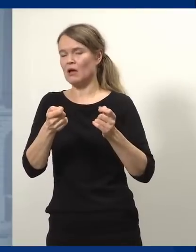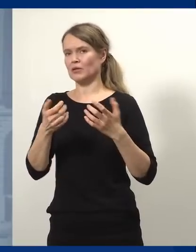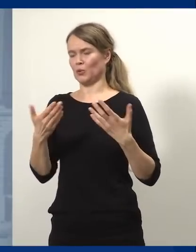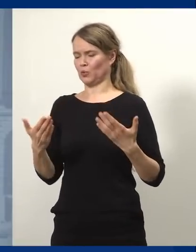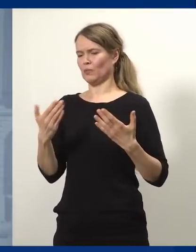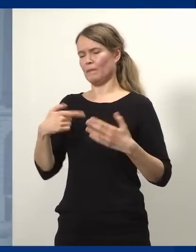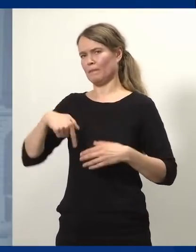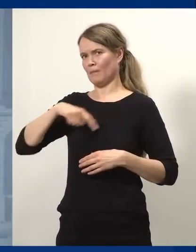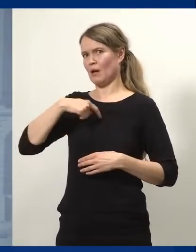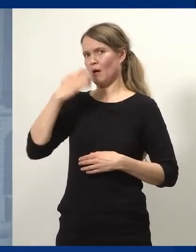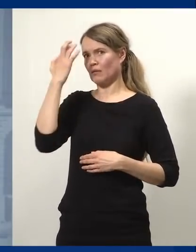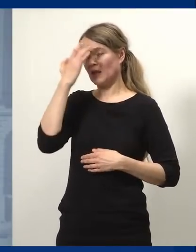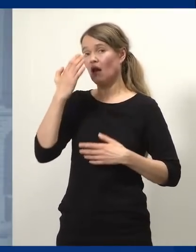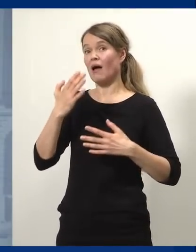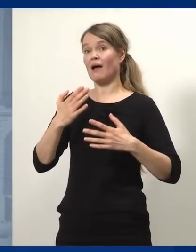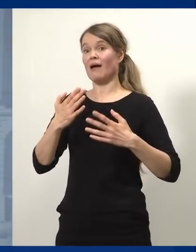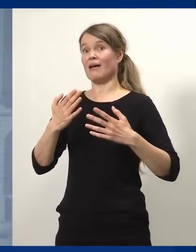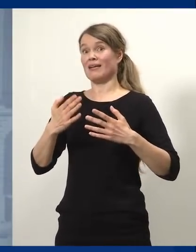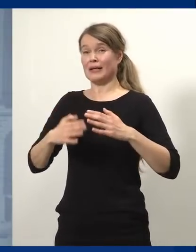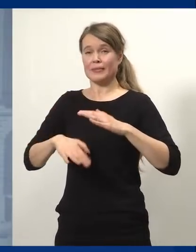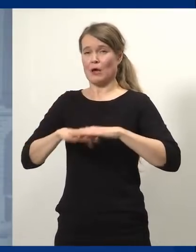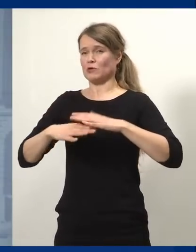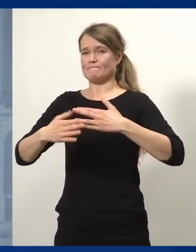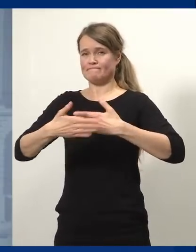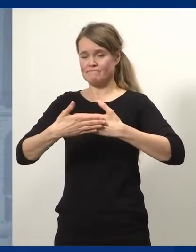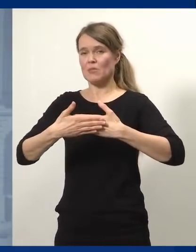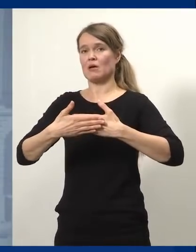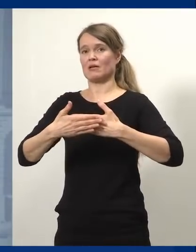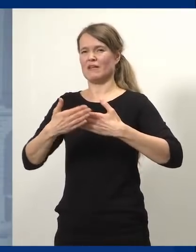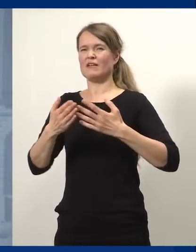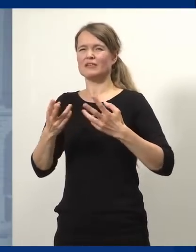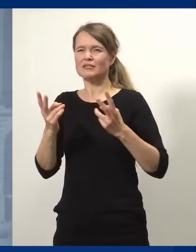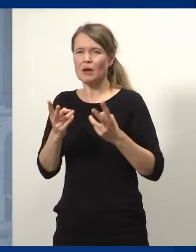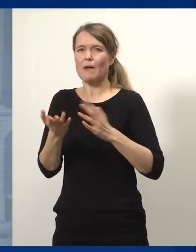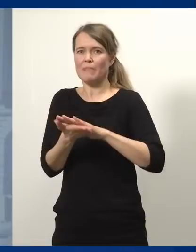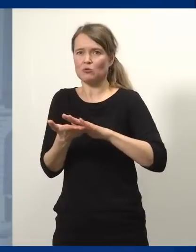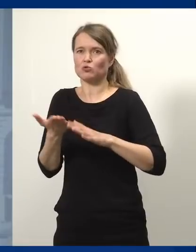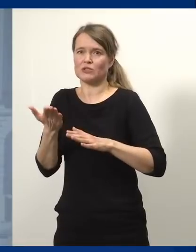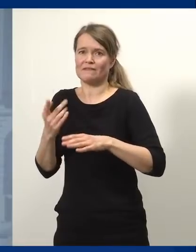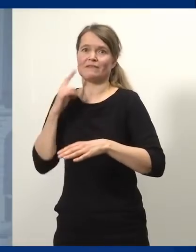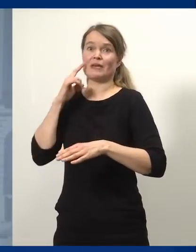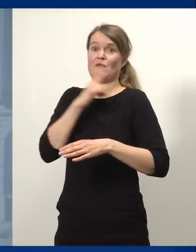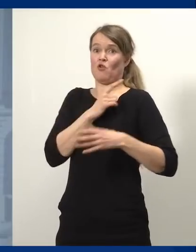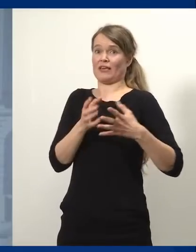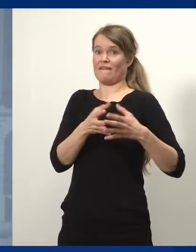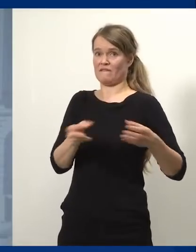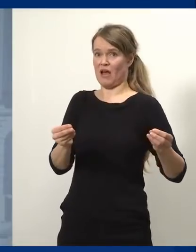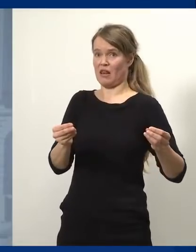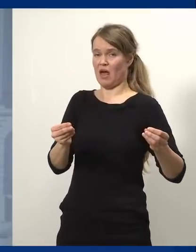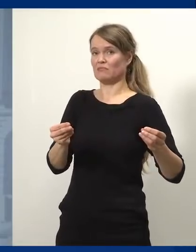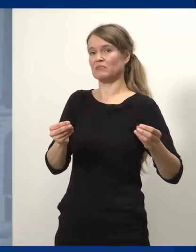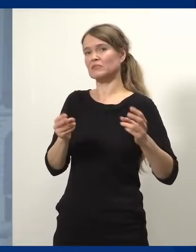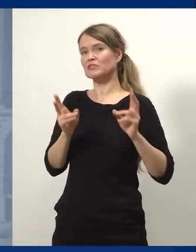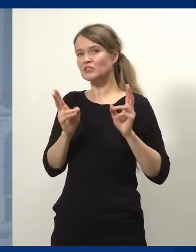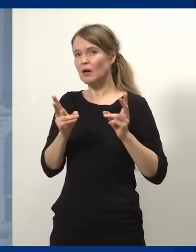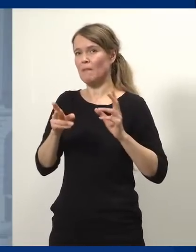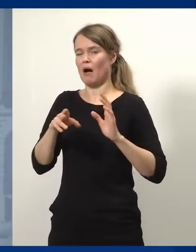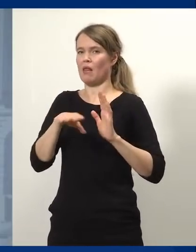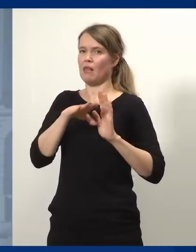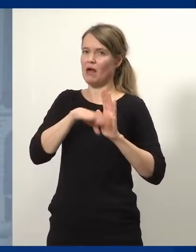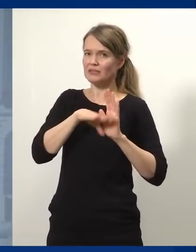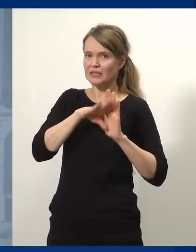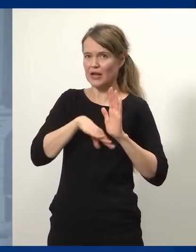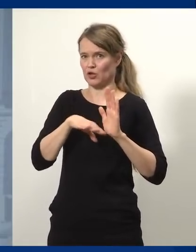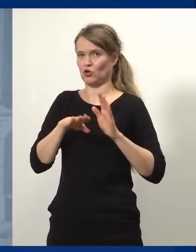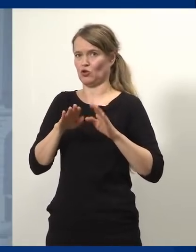tehdään nyt samoin perustein kuin se tehtiin viime keväänä, eli käytämme sitä samaa välinettä lainsäädännöllisesti kuin viime keväänä käytettiin, mutta tämä